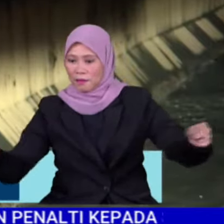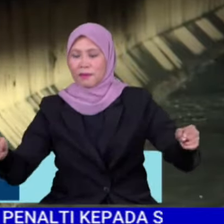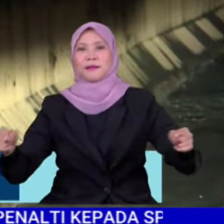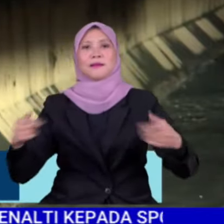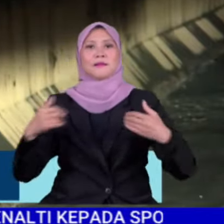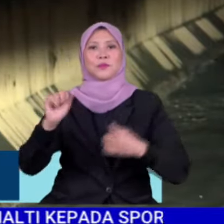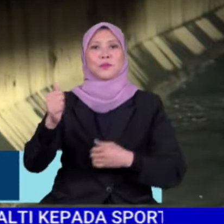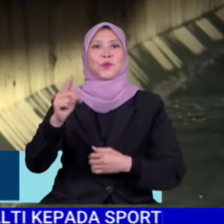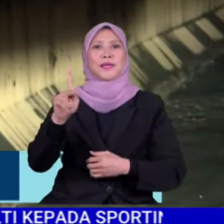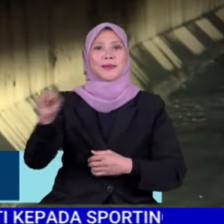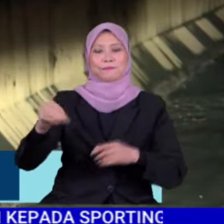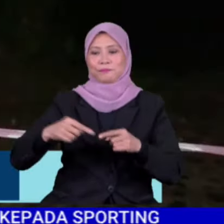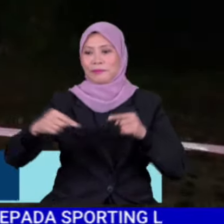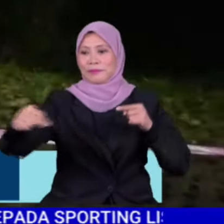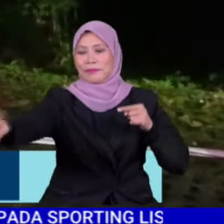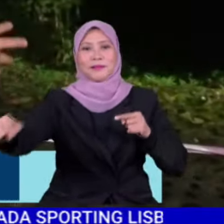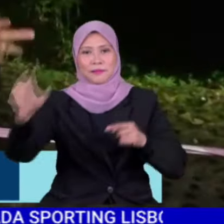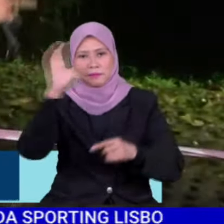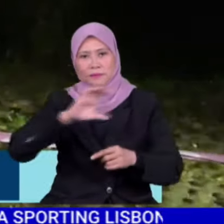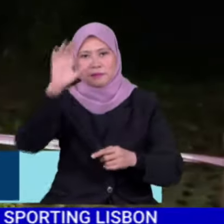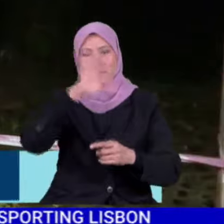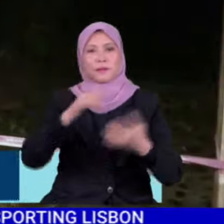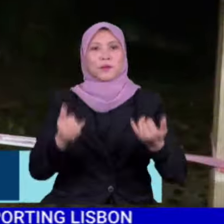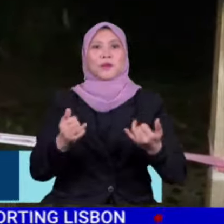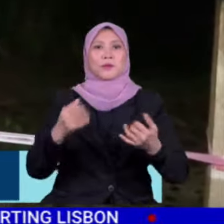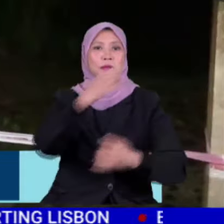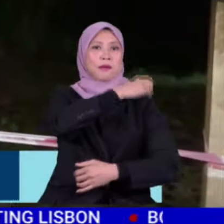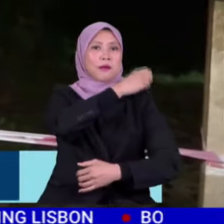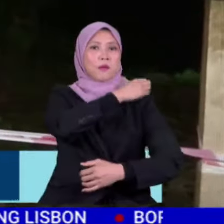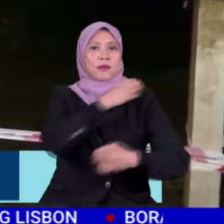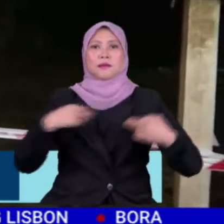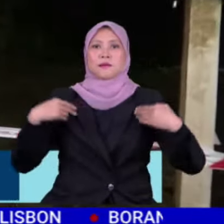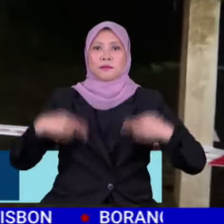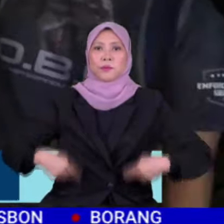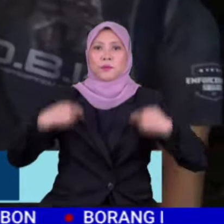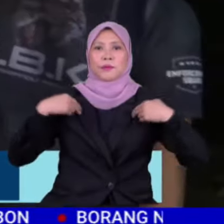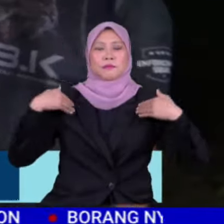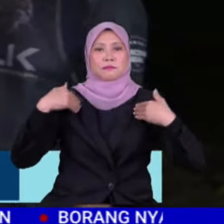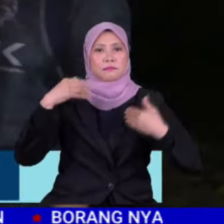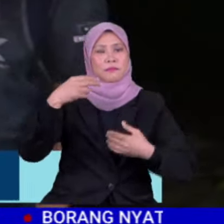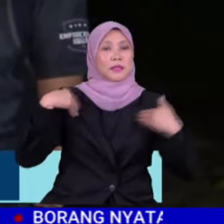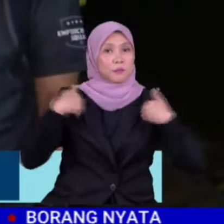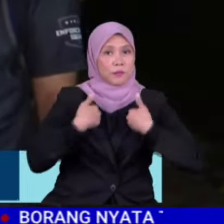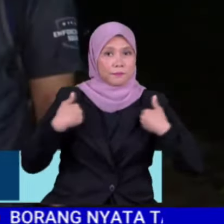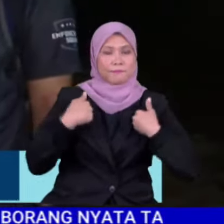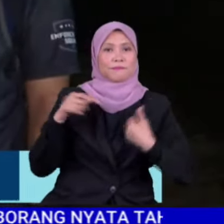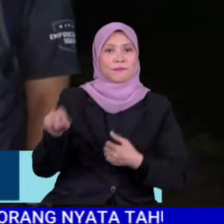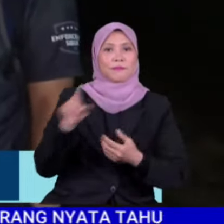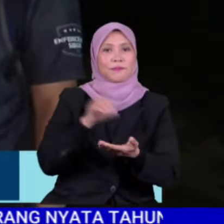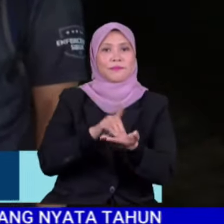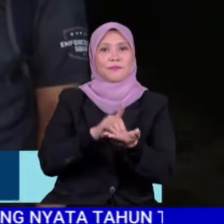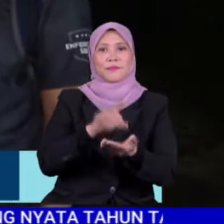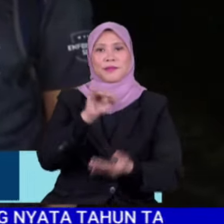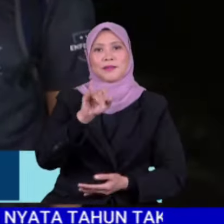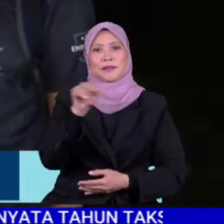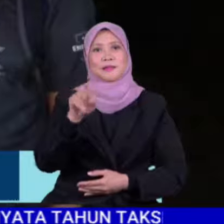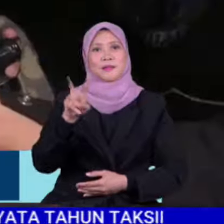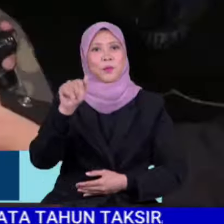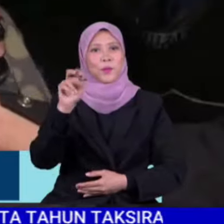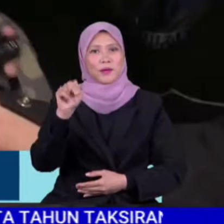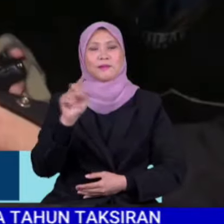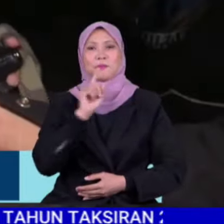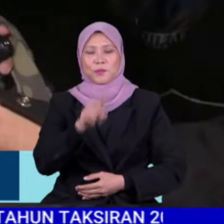1 km radius persegi. Menurut Pegawai Hidupan Liar bahagian pengurusan suat SFC, Dr. Muhammad Izwan Abdul Ghani,